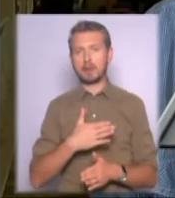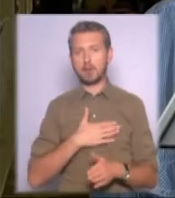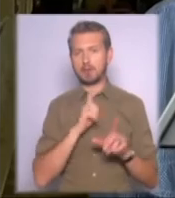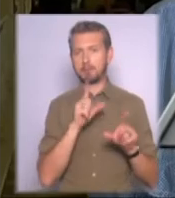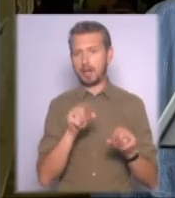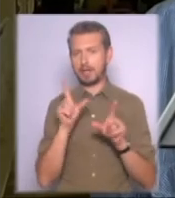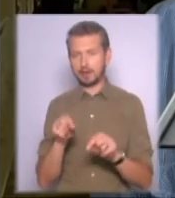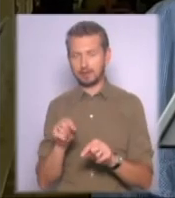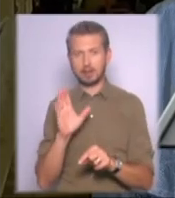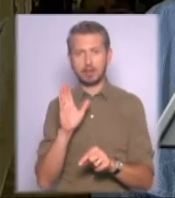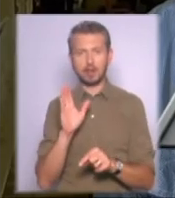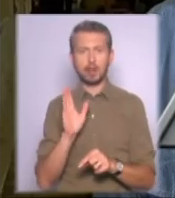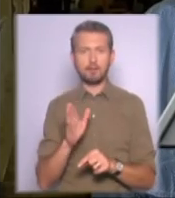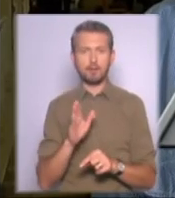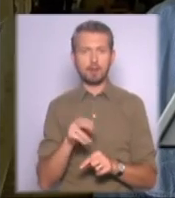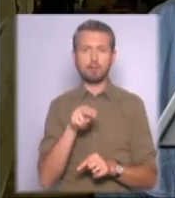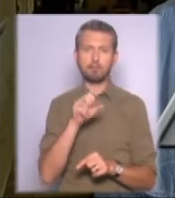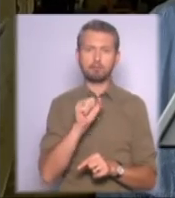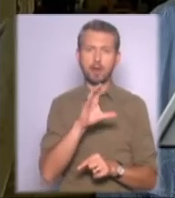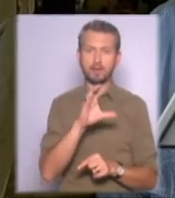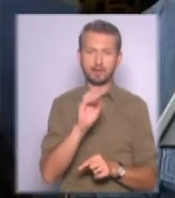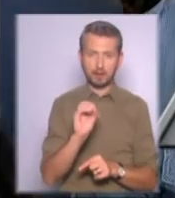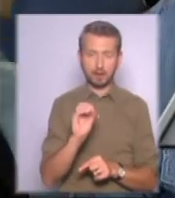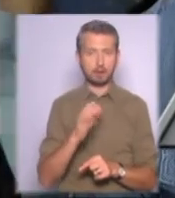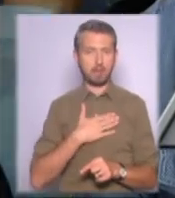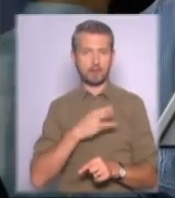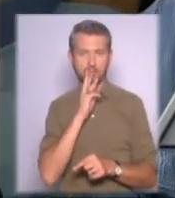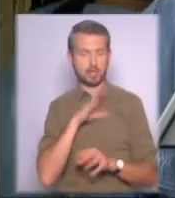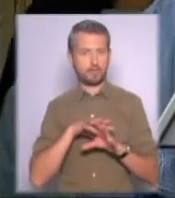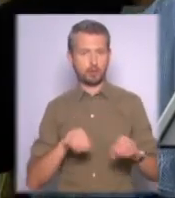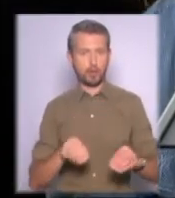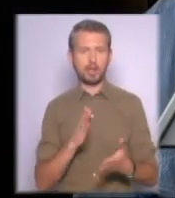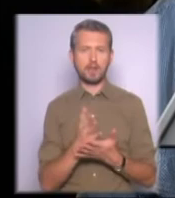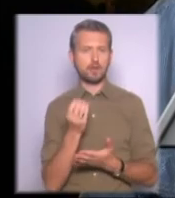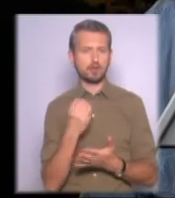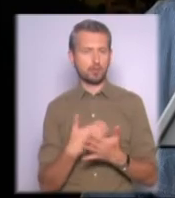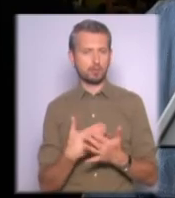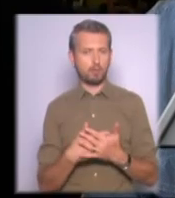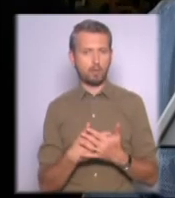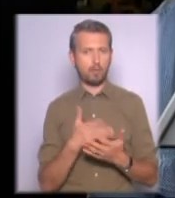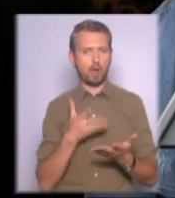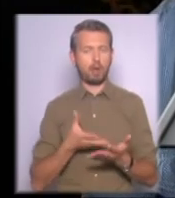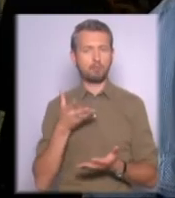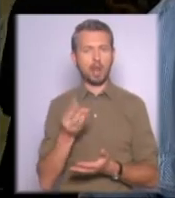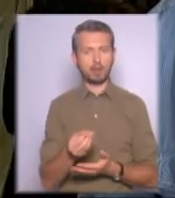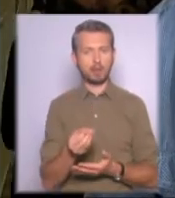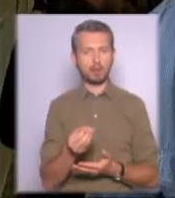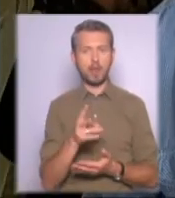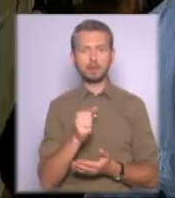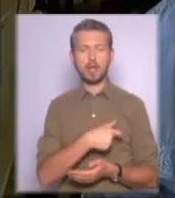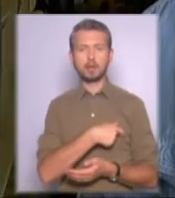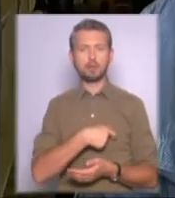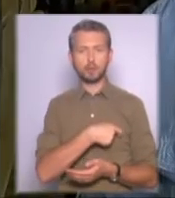поїздки в парламентську асамблею Совету Європи, і моя зарплата – все. Є ще, по-моєму, якщо не ошибаюсь, оплата на